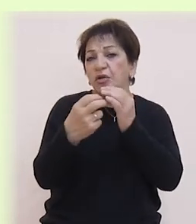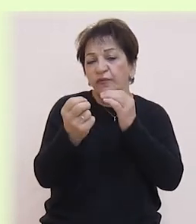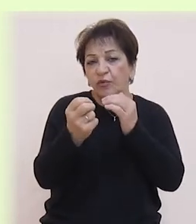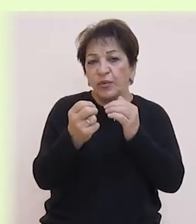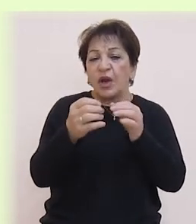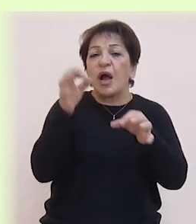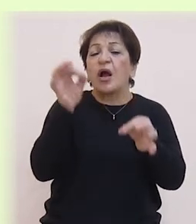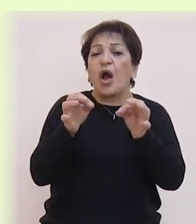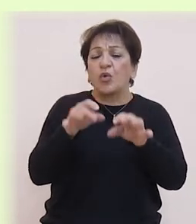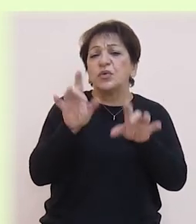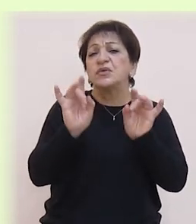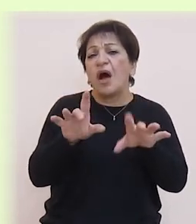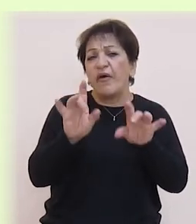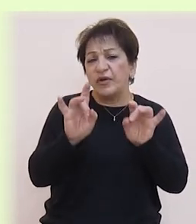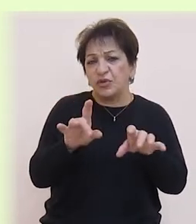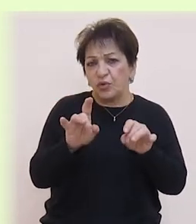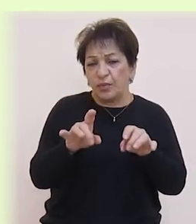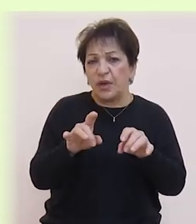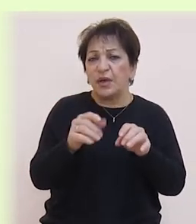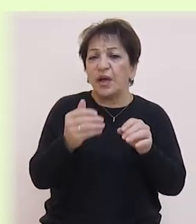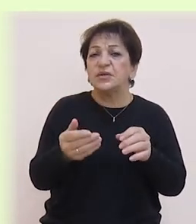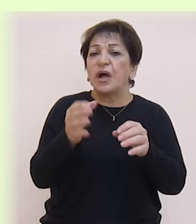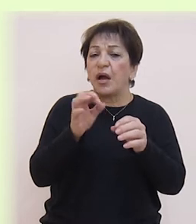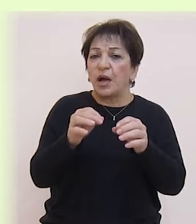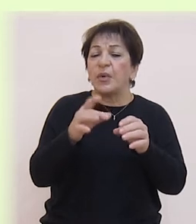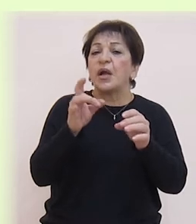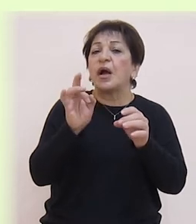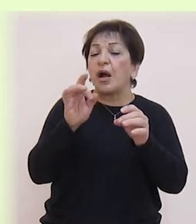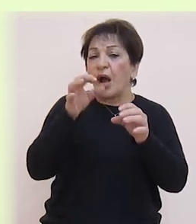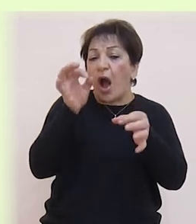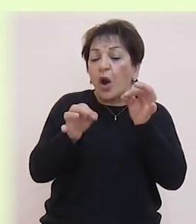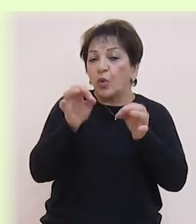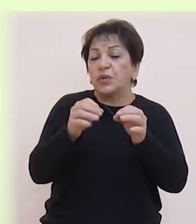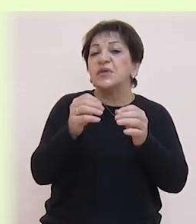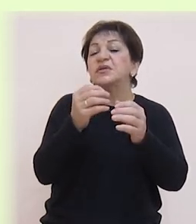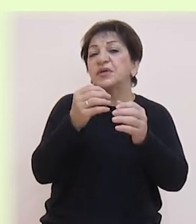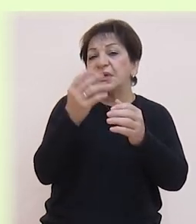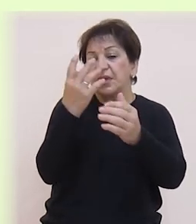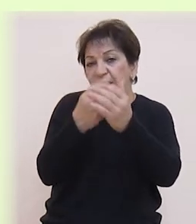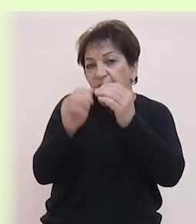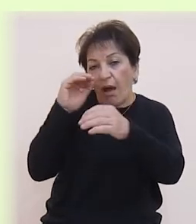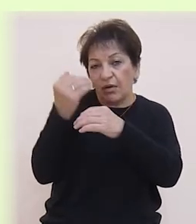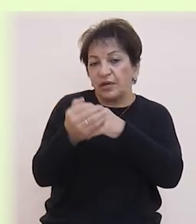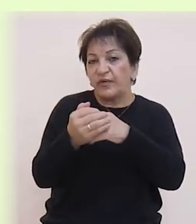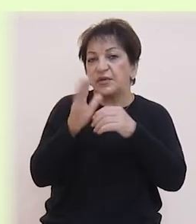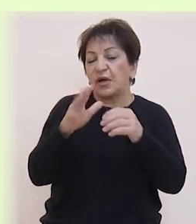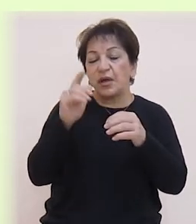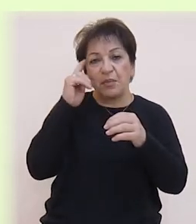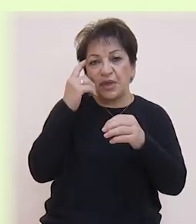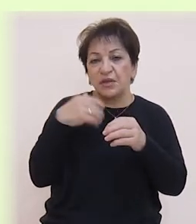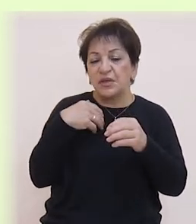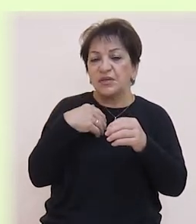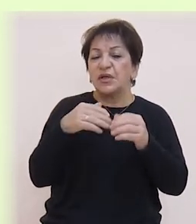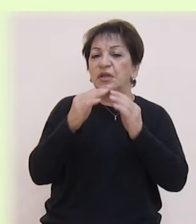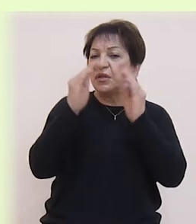թաքնվում էր։ Չէ, որ կարկուտը ցավեցնում է։ Այս անգամ էլ նա կարկուտից թաքնվեց, բայց հանկարծ մտածեց.